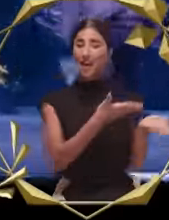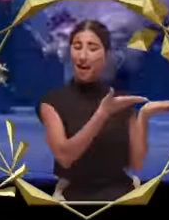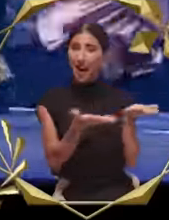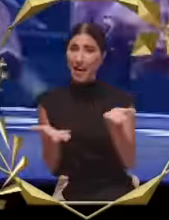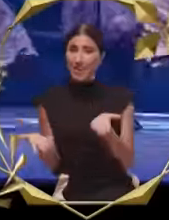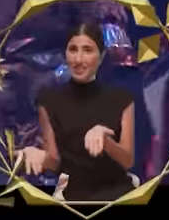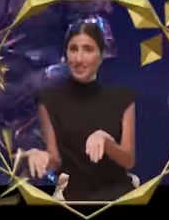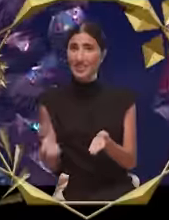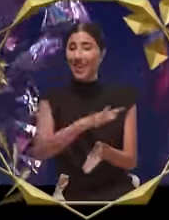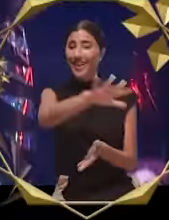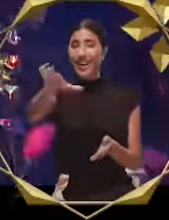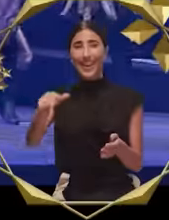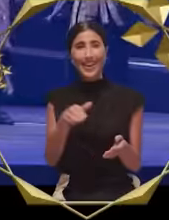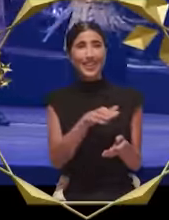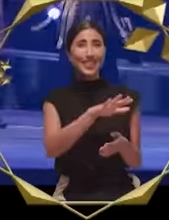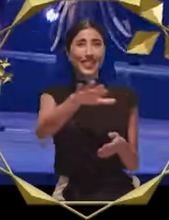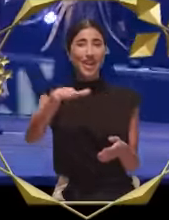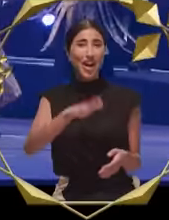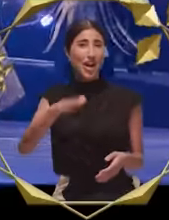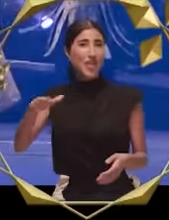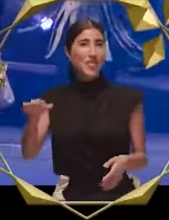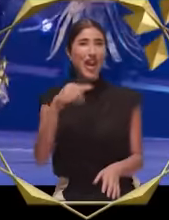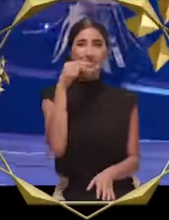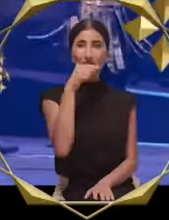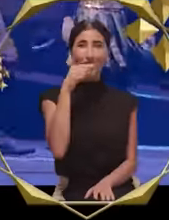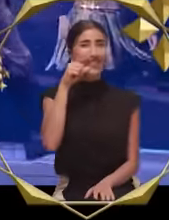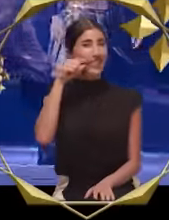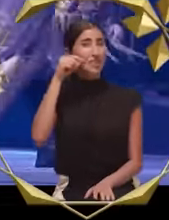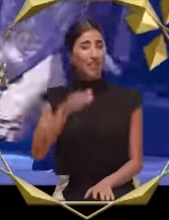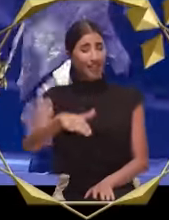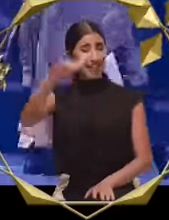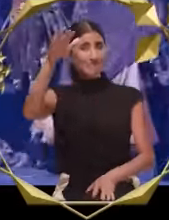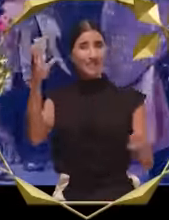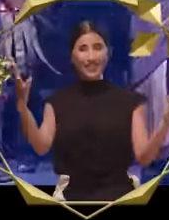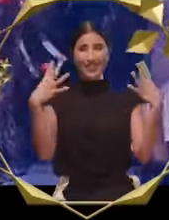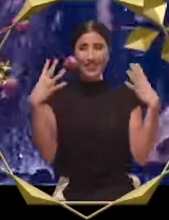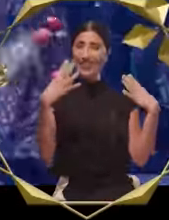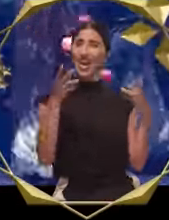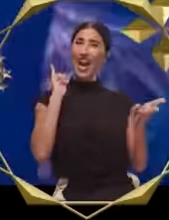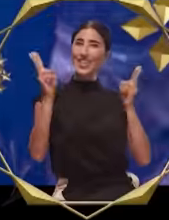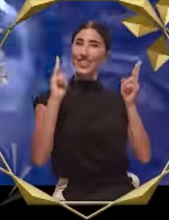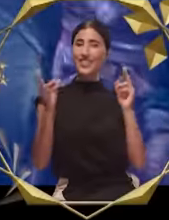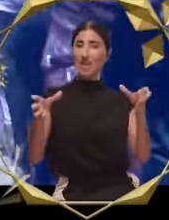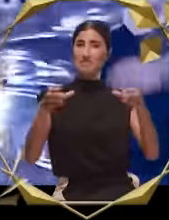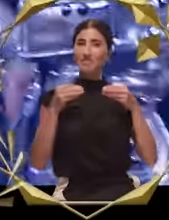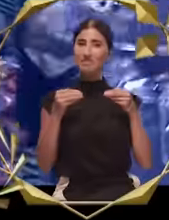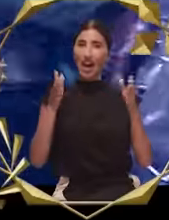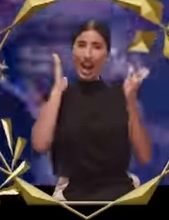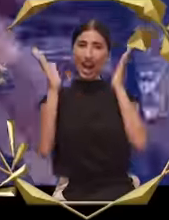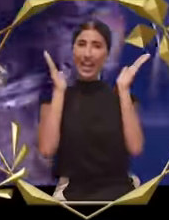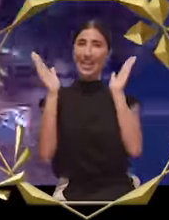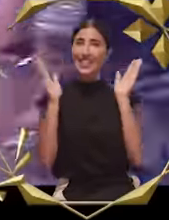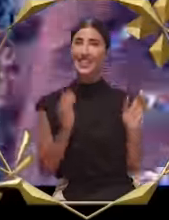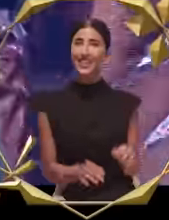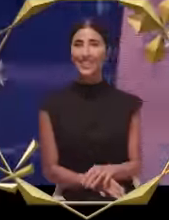مهما نمر وعلى أهلك مرحبتين دبرنا بنات وأولاد لا نحضر